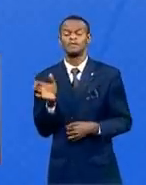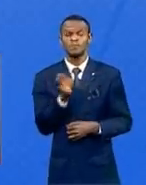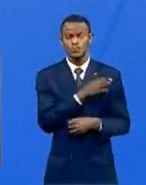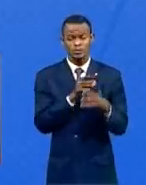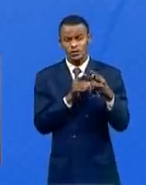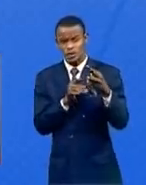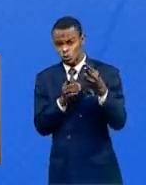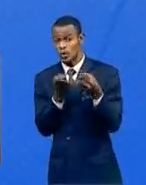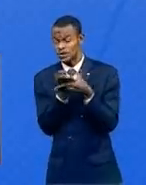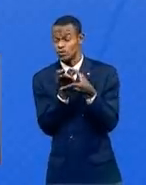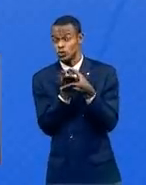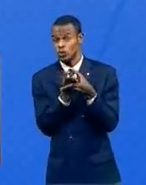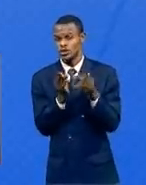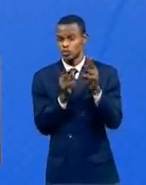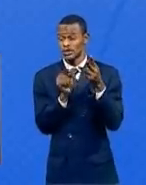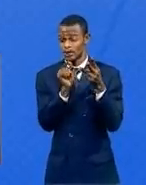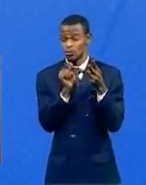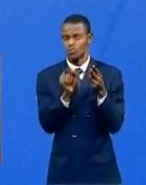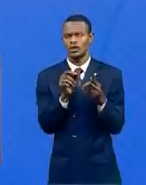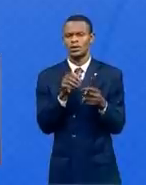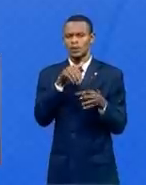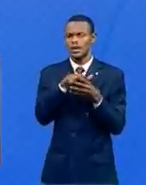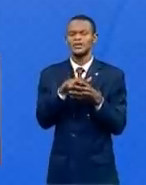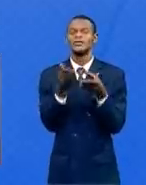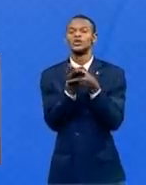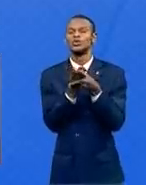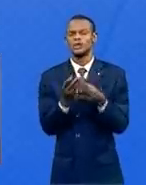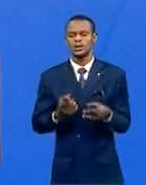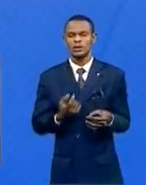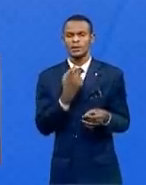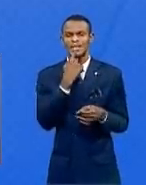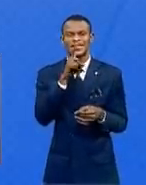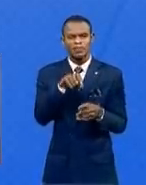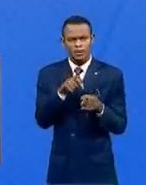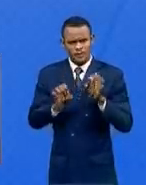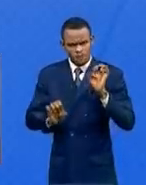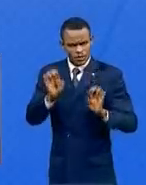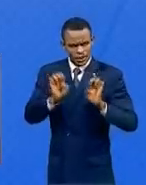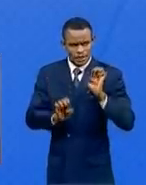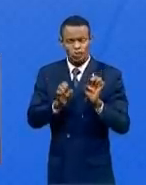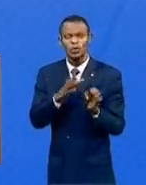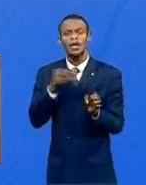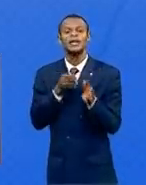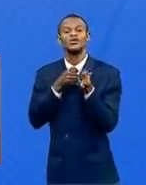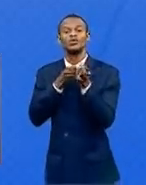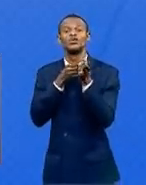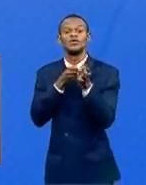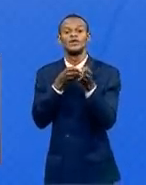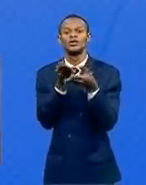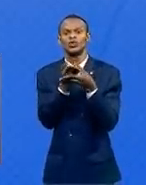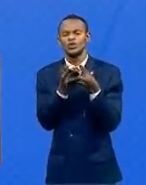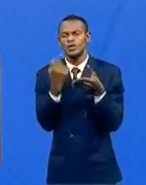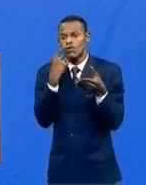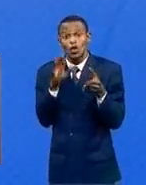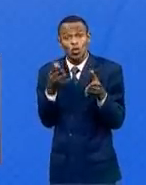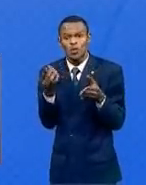Troisième point sur ces chapitres de dossier. Évaluation et suivi des mesures pour la mobilisation accrue des recettes de